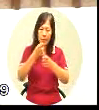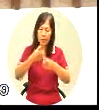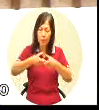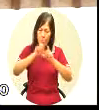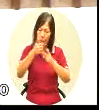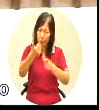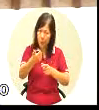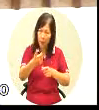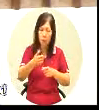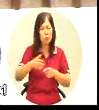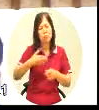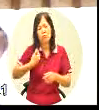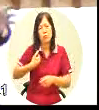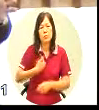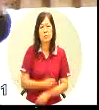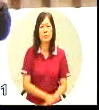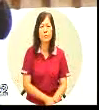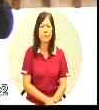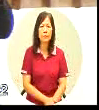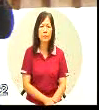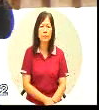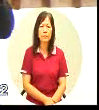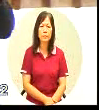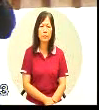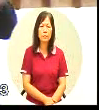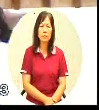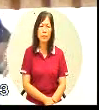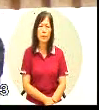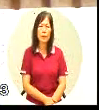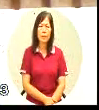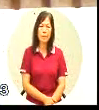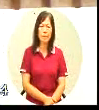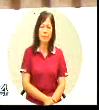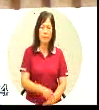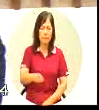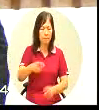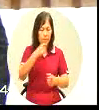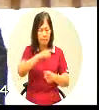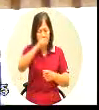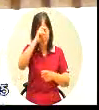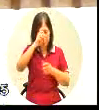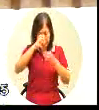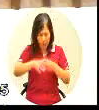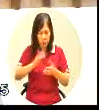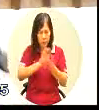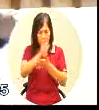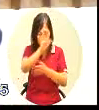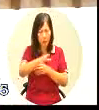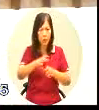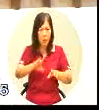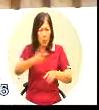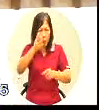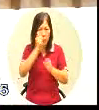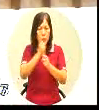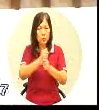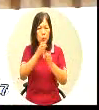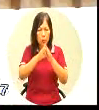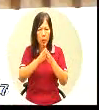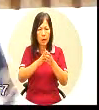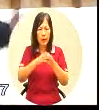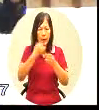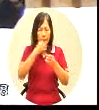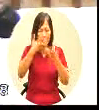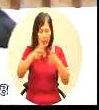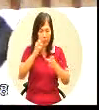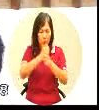不会恢复？我们都不知道。我希望说，把这个建立起来，那赶快来做齁。那其实也包括很多 SOP